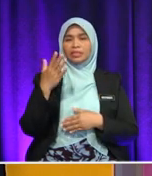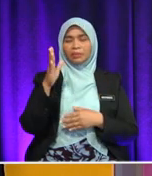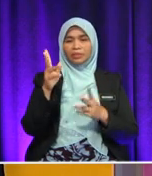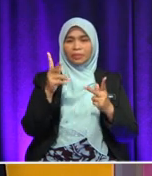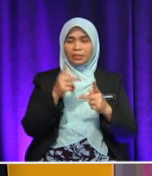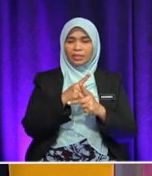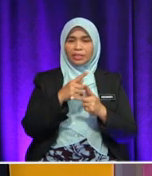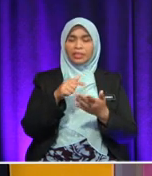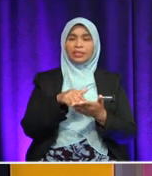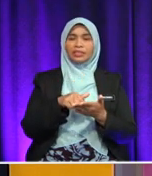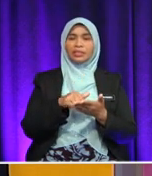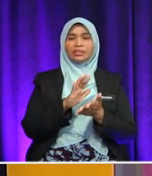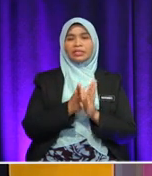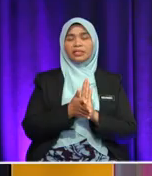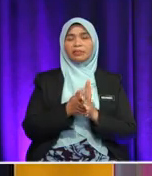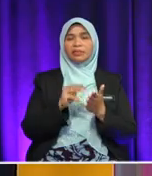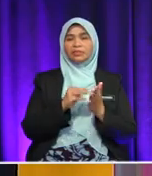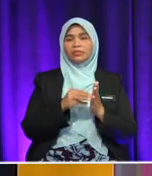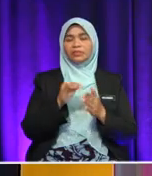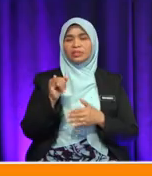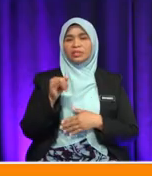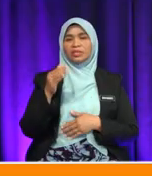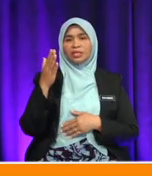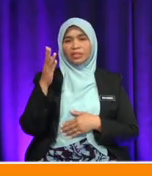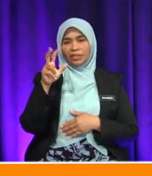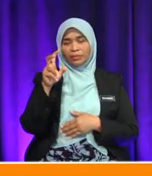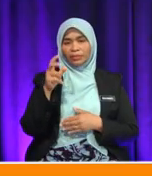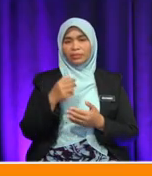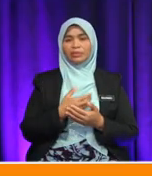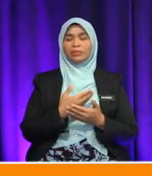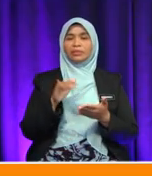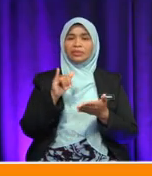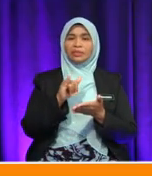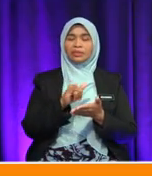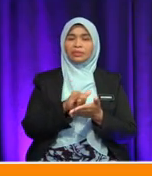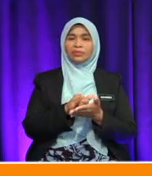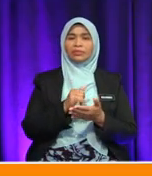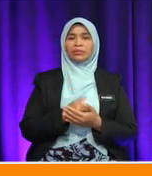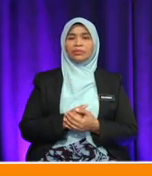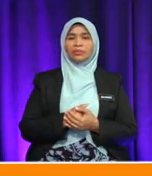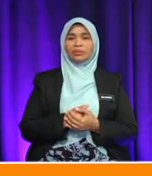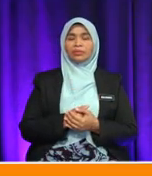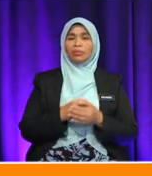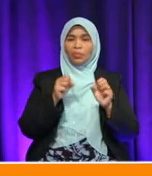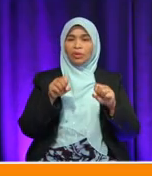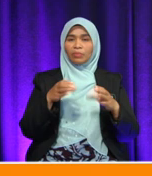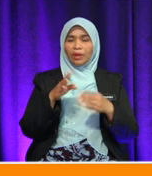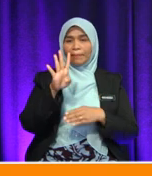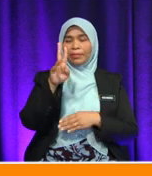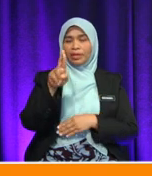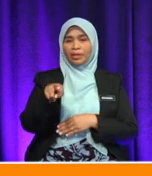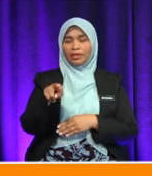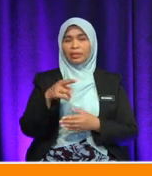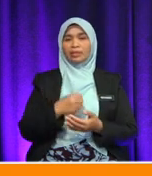dan Gua pernah 30 kemudian akan ke-3 sekiranya buat pada siang hari dia boleh buat 4 rakaat dan